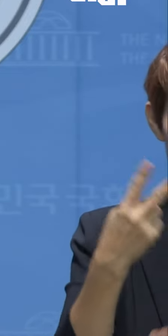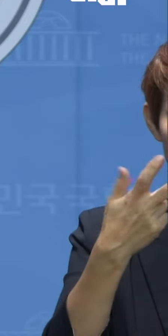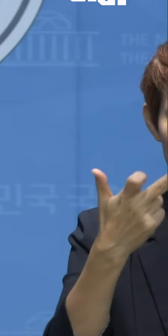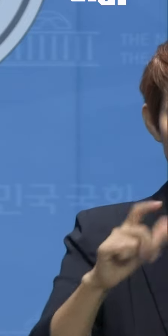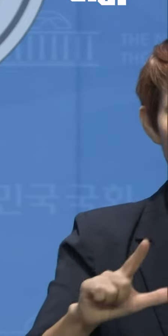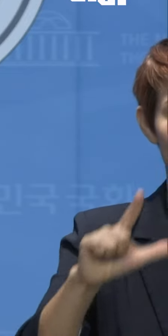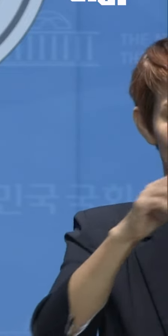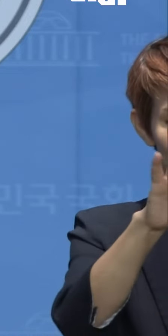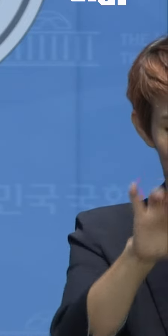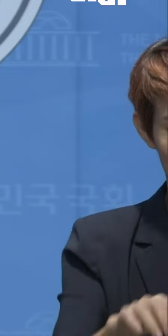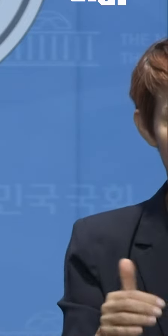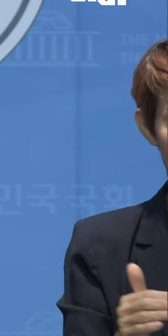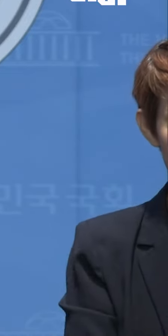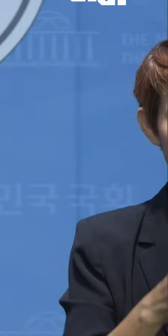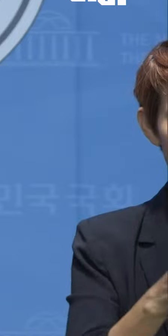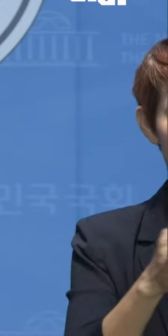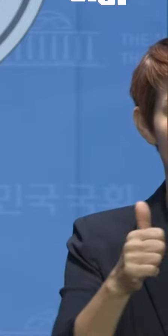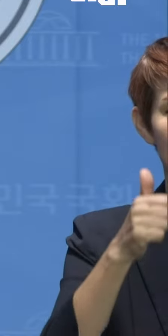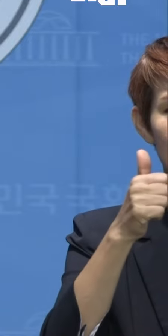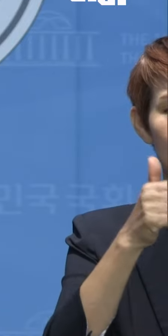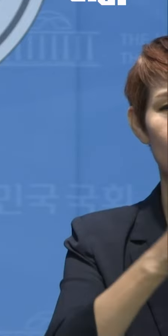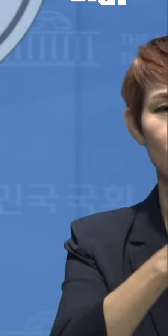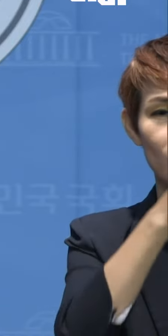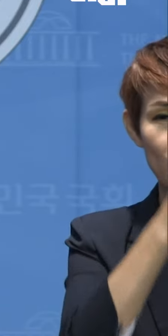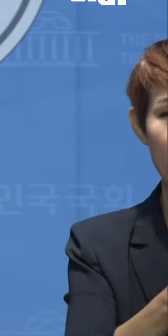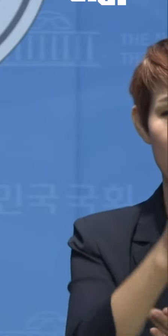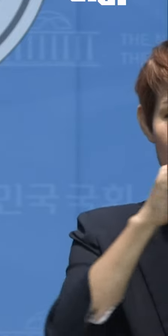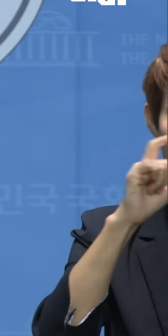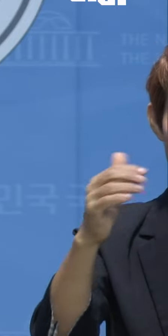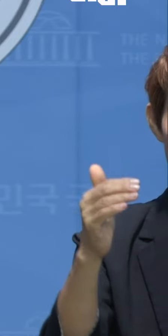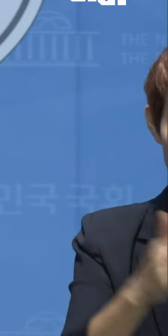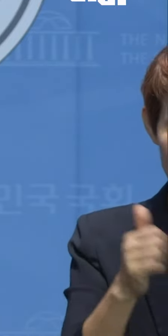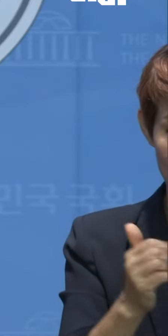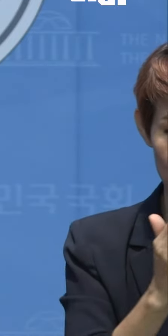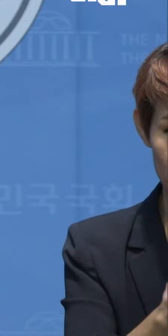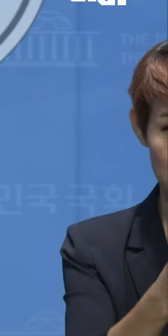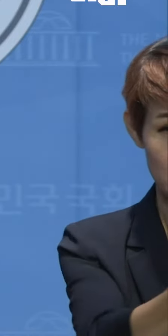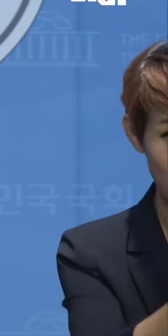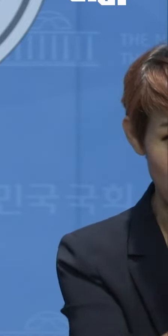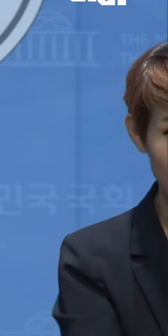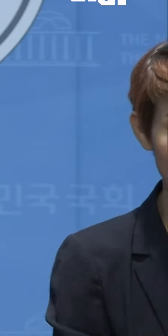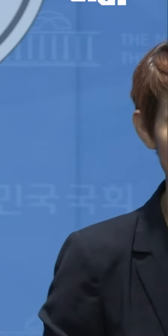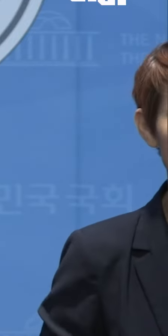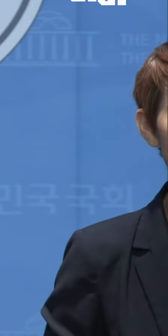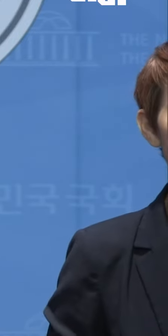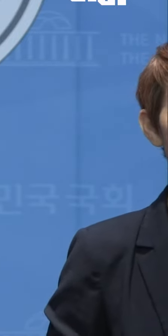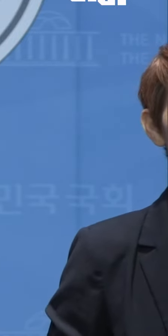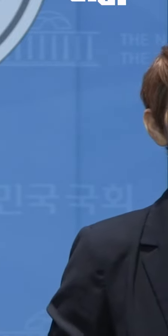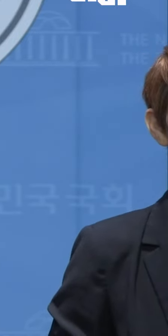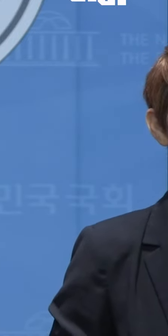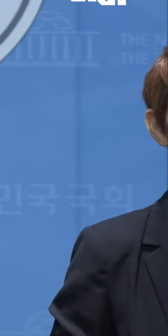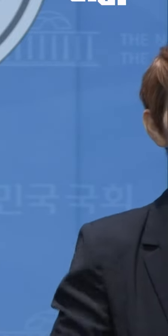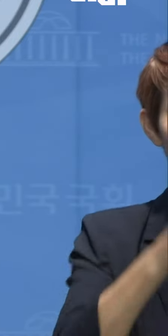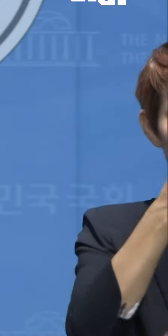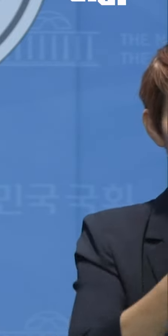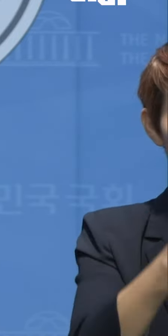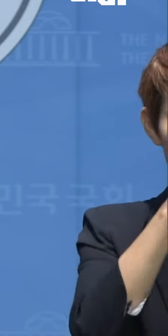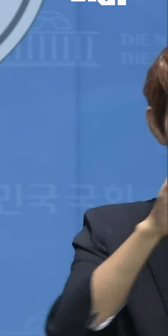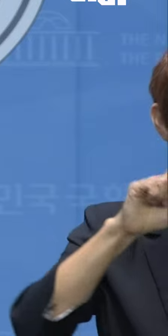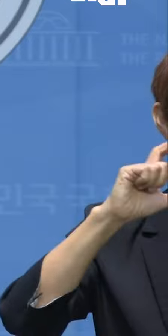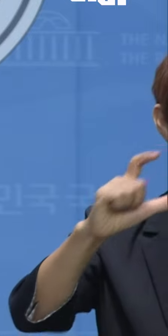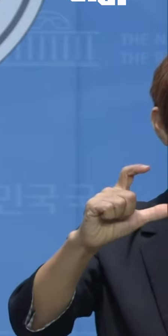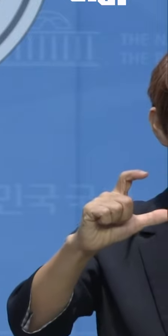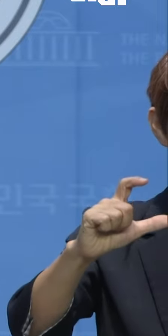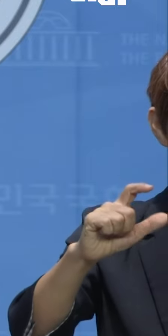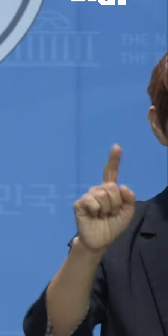관련자들이 유죄 판결이 나거나 재판 중이라고도 말을 했는데 일부 유제 판결이 나온 것은